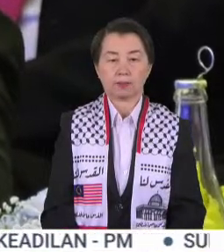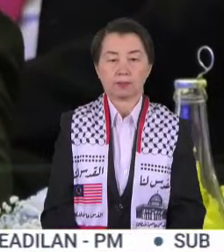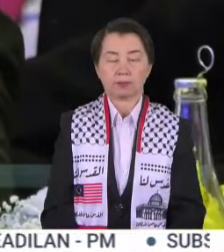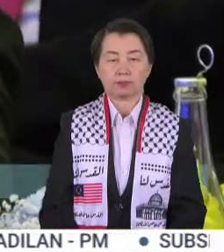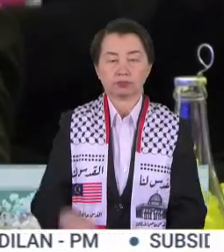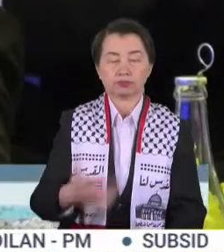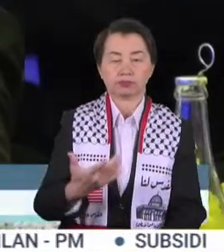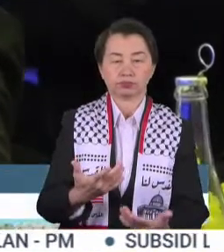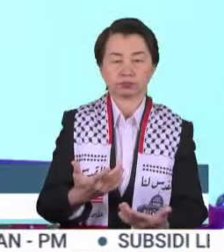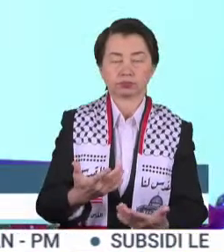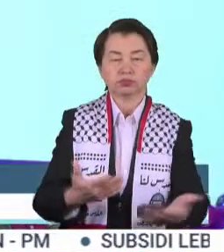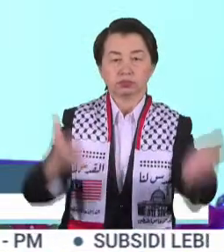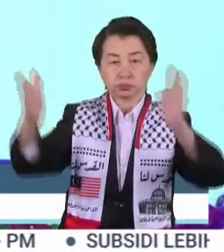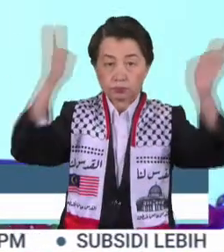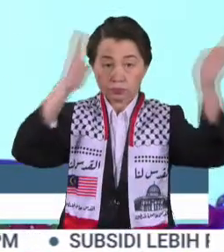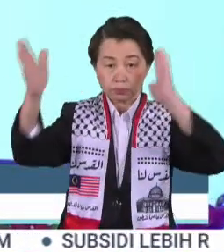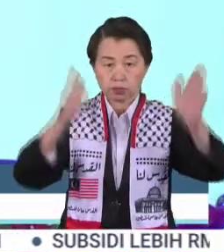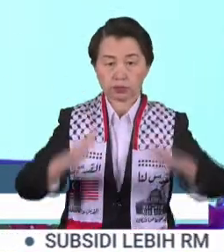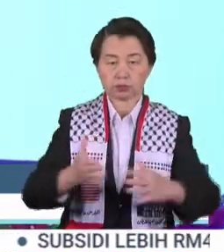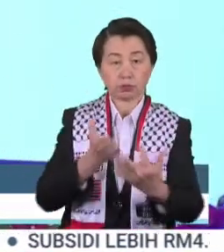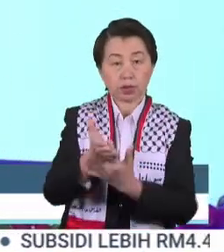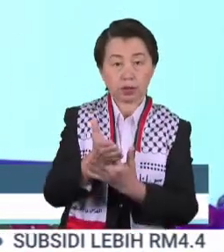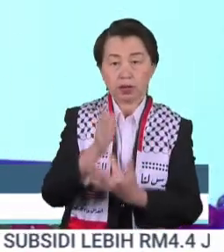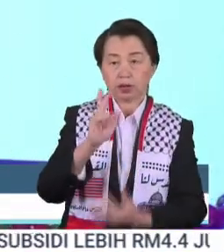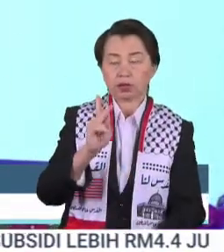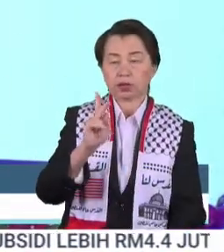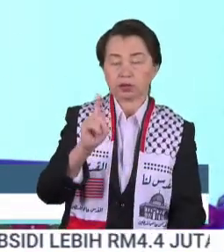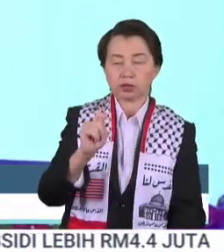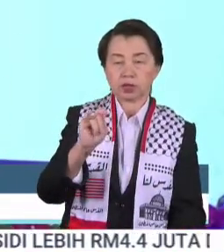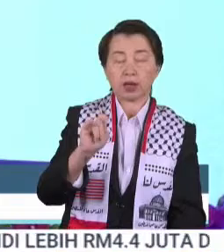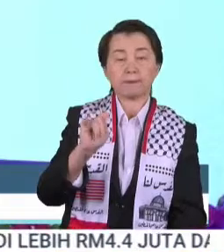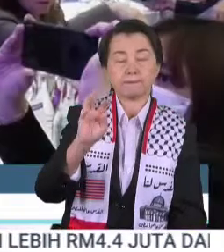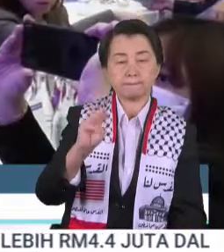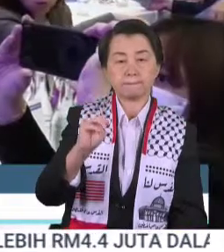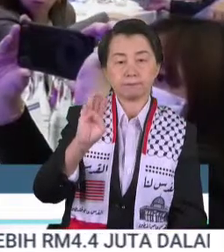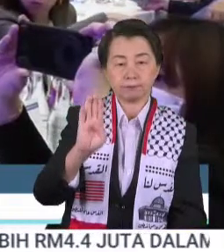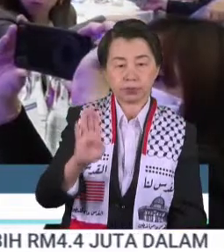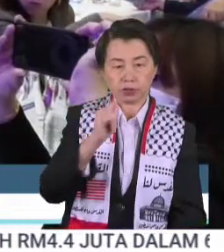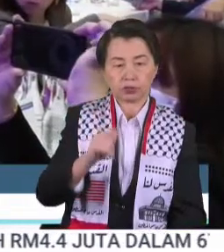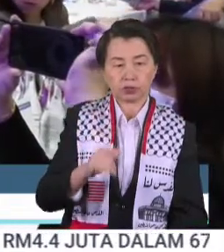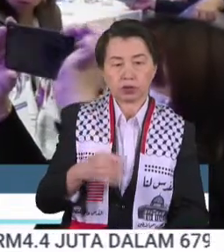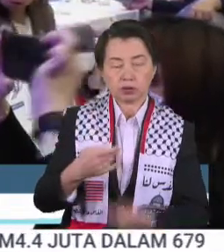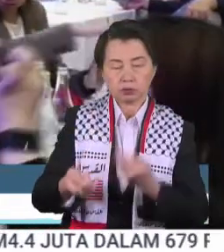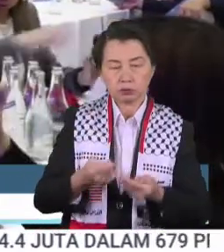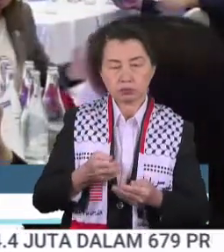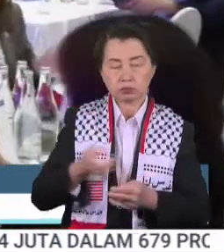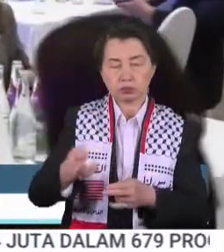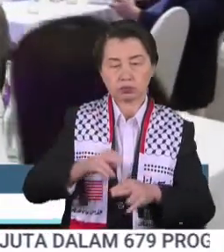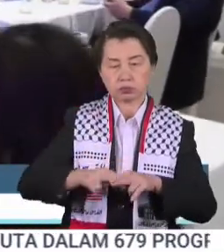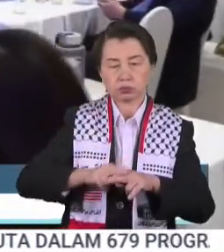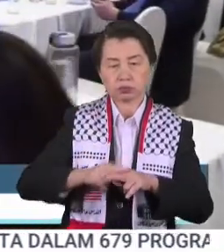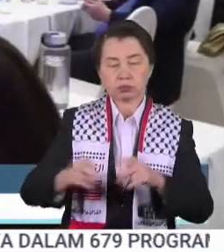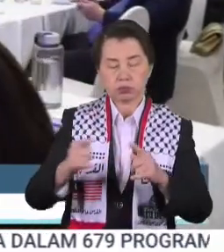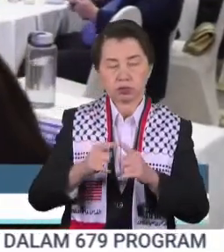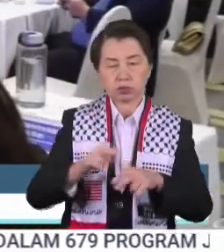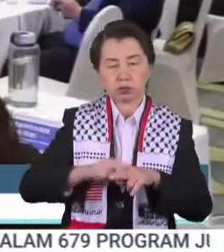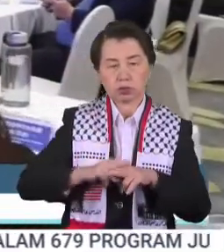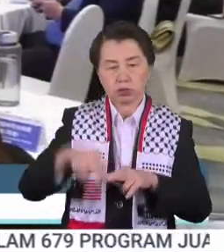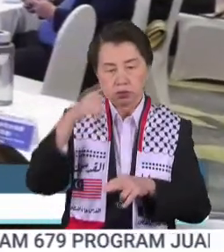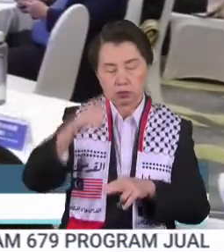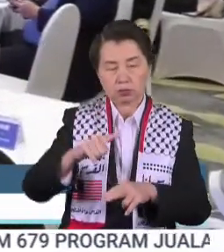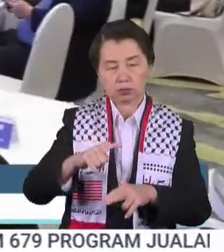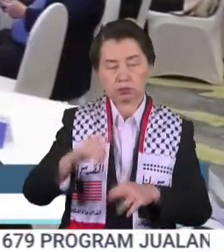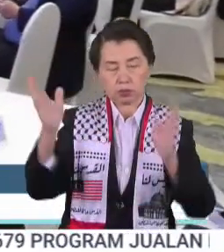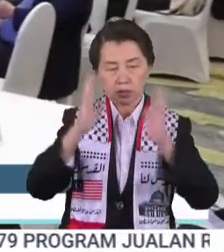Dalam perkembangan berkaitan, Malaysia melalui KTMB sedang merangka hubungan jalan kereta api dari Malaysia ke Laos untuk barangan